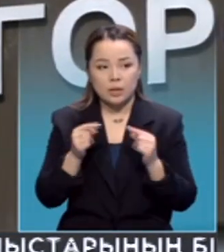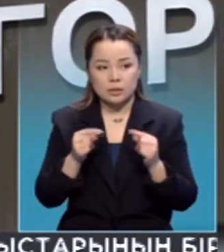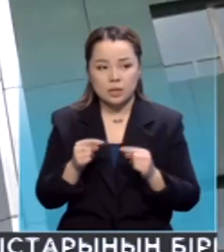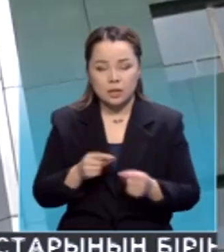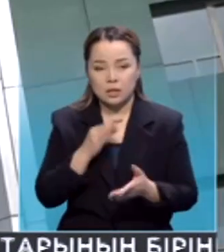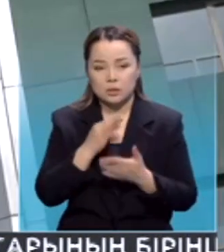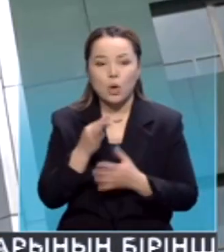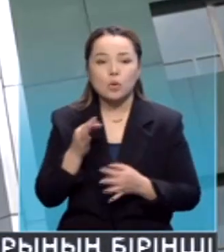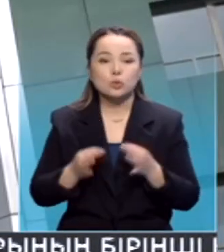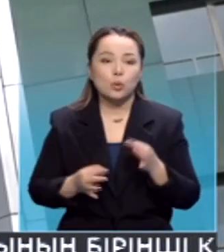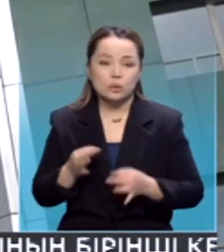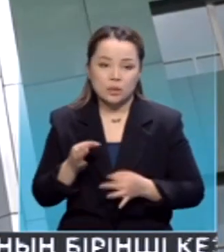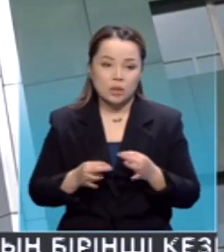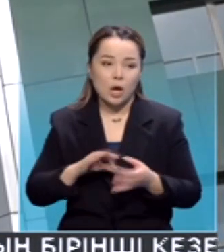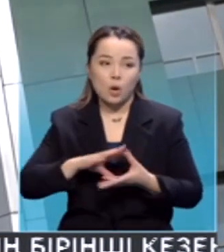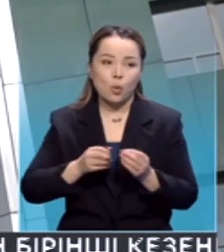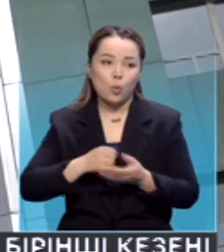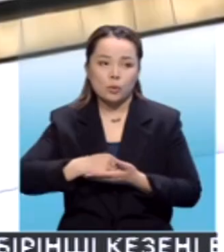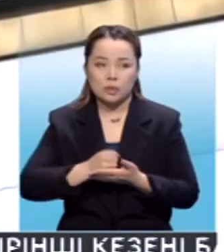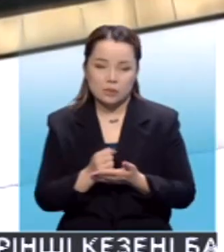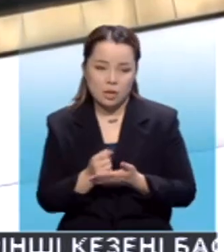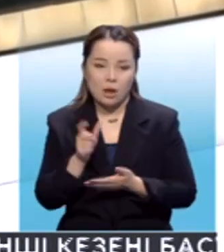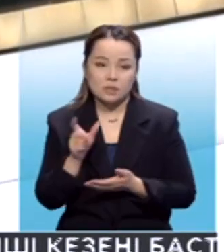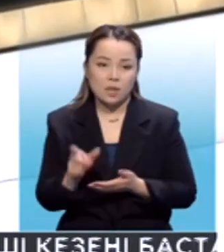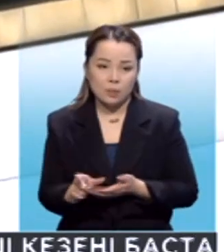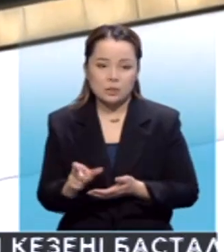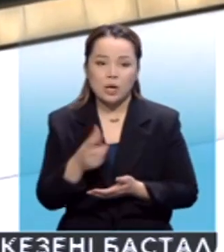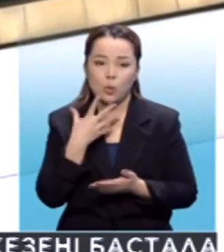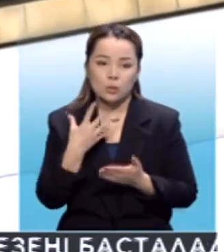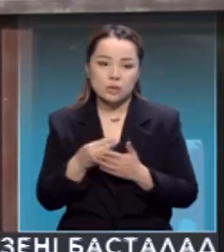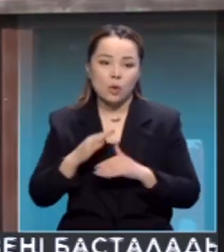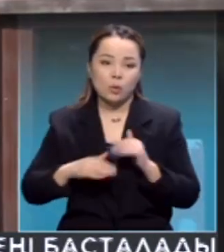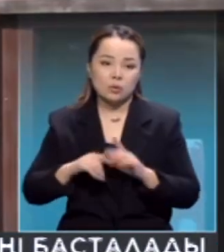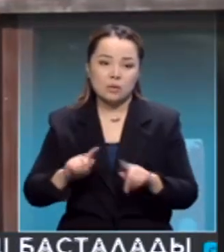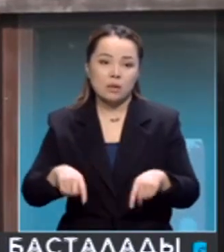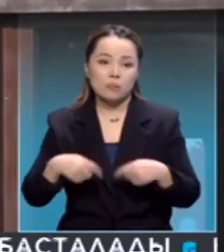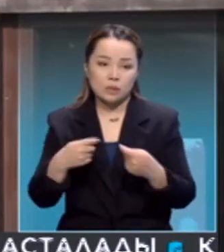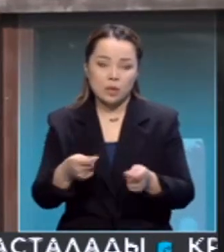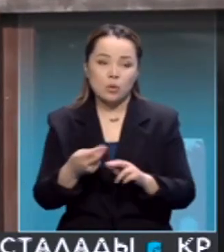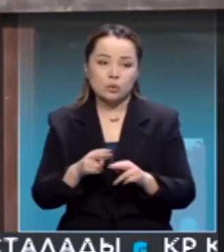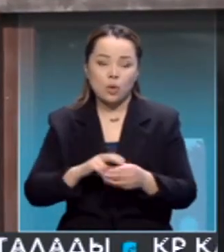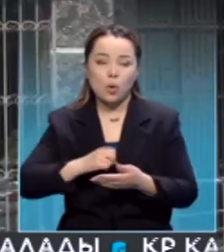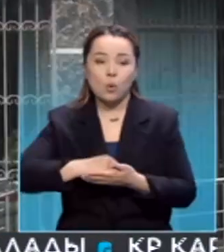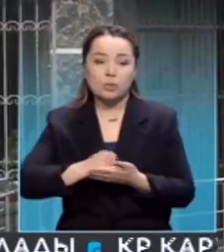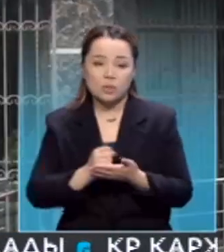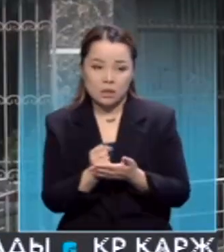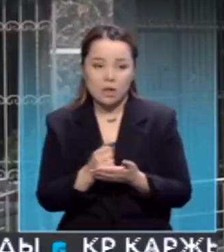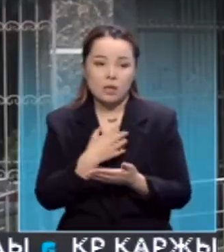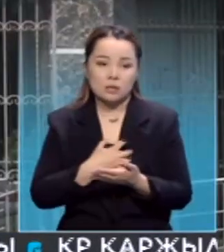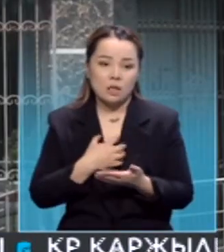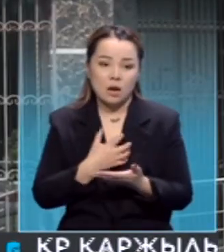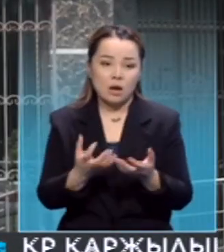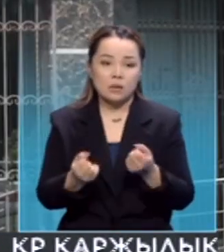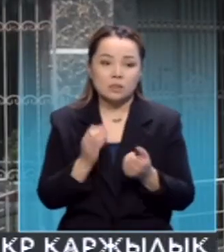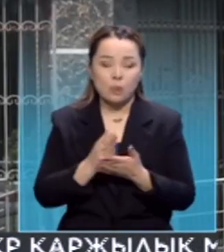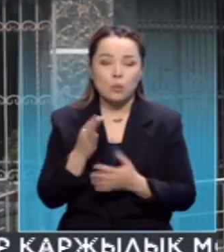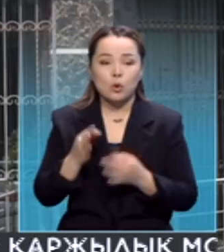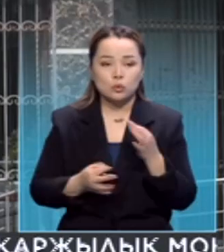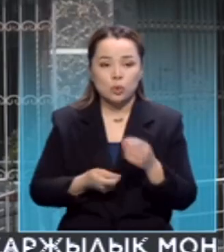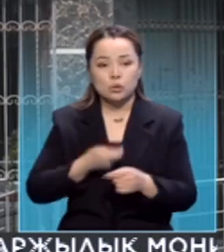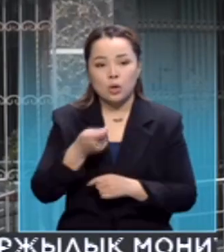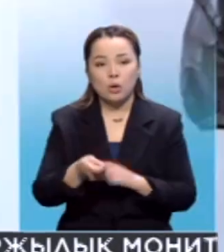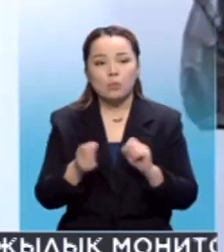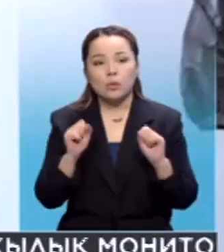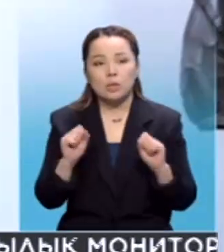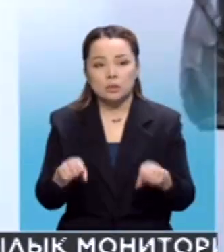сәйкес соттың қорытындысы азаматшаның өзінің қолына тапсырылып, осы қорытындысын негізге ала отырып, сотқа